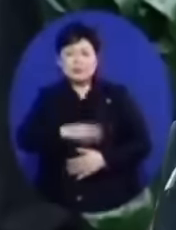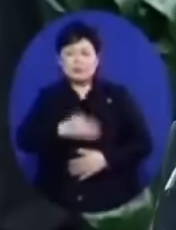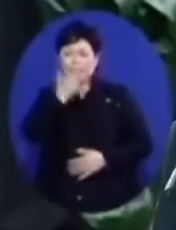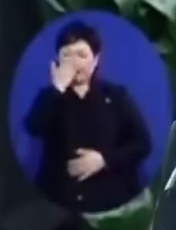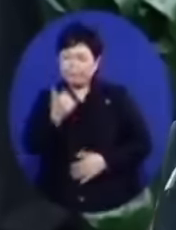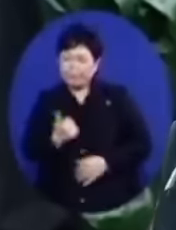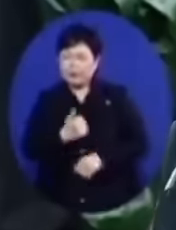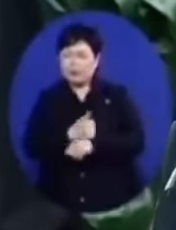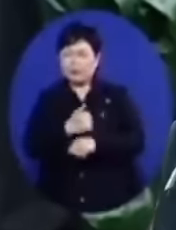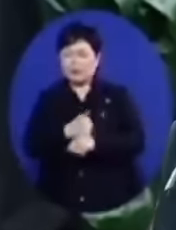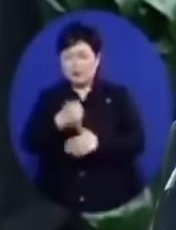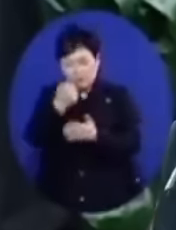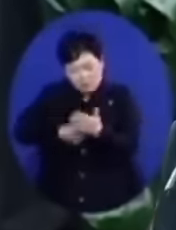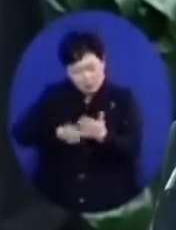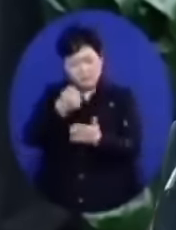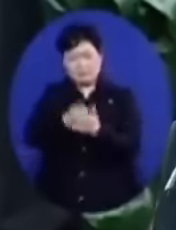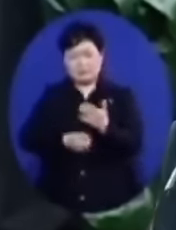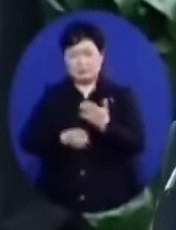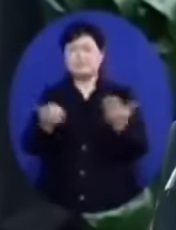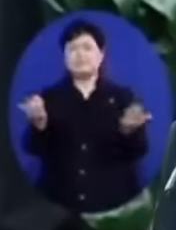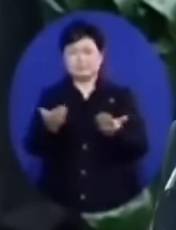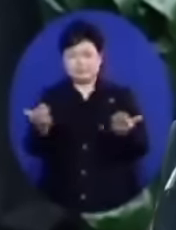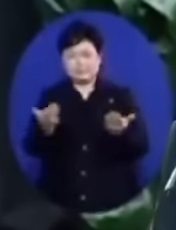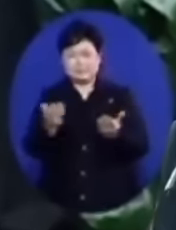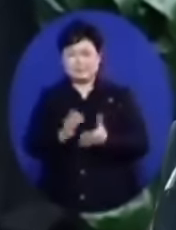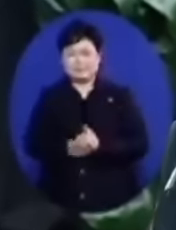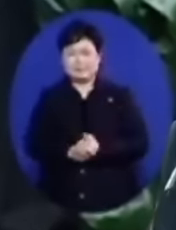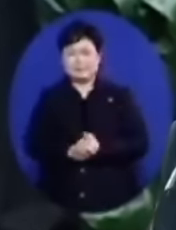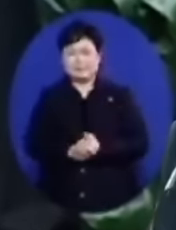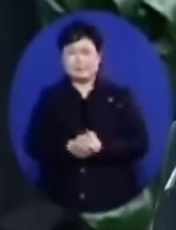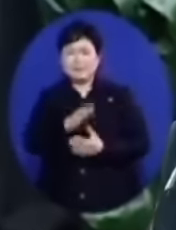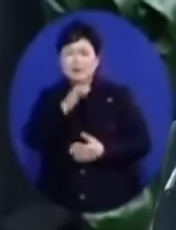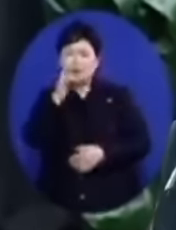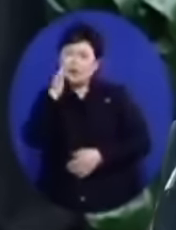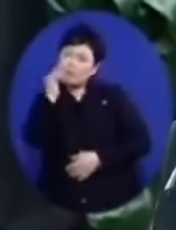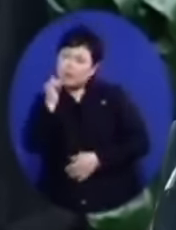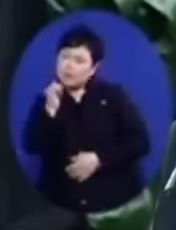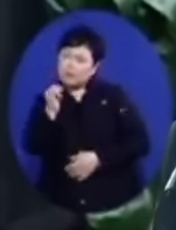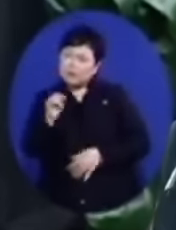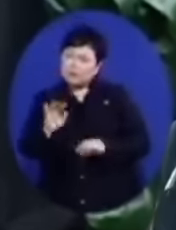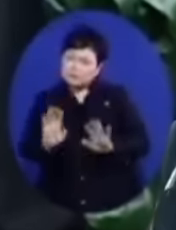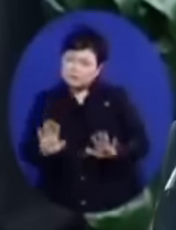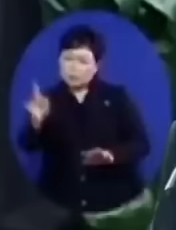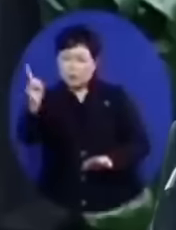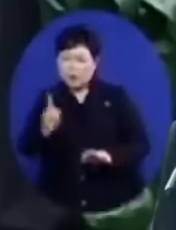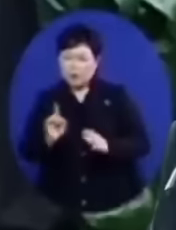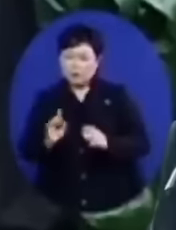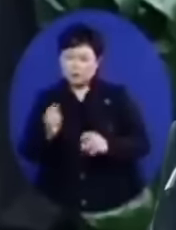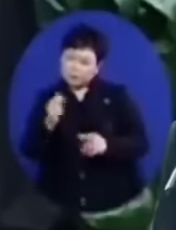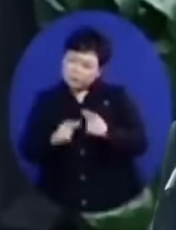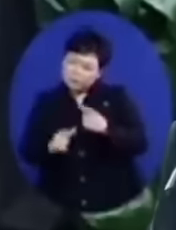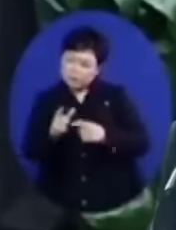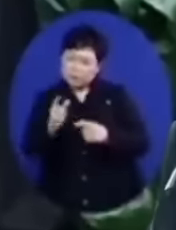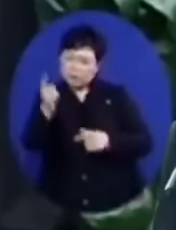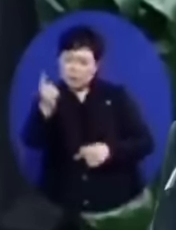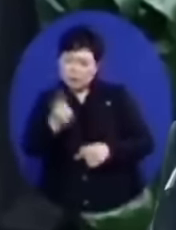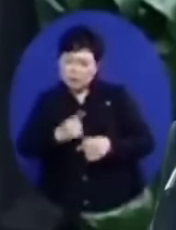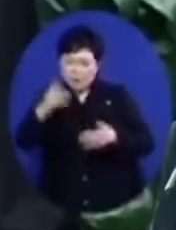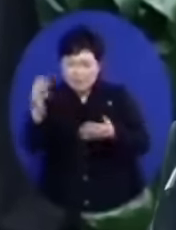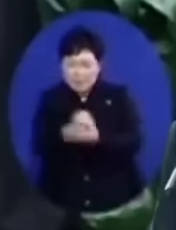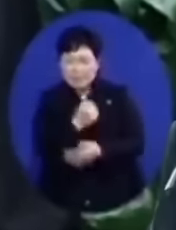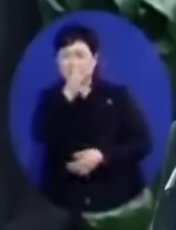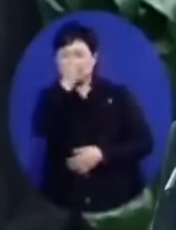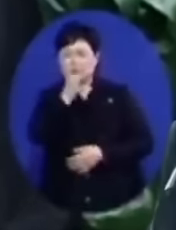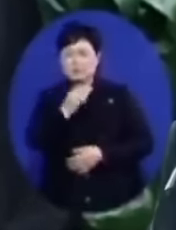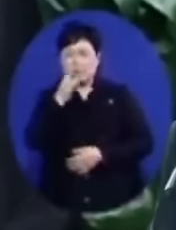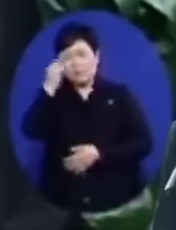지루하고 안타까운지 몰라요. 어머니가 하마 나올까, 하마 나올까, 파리만 자꾸 날아다니지